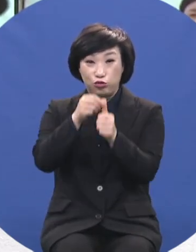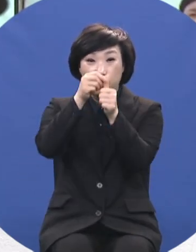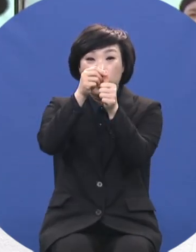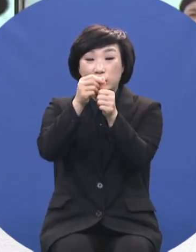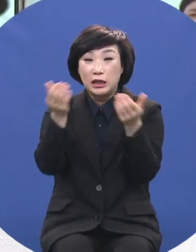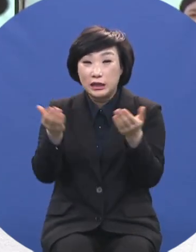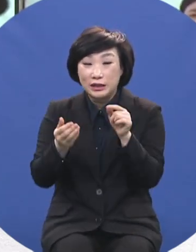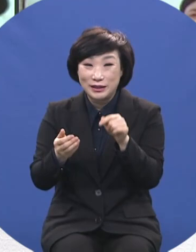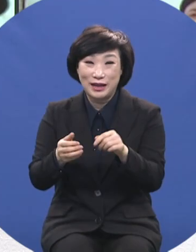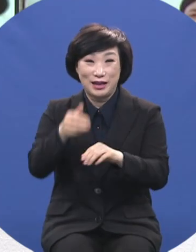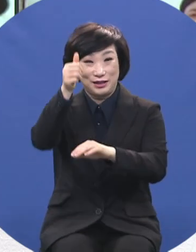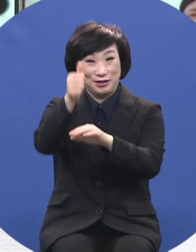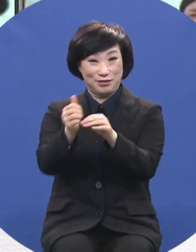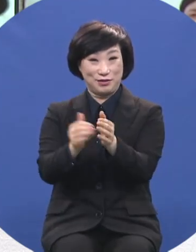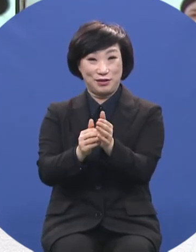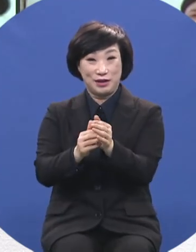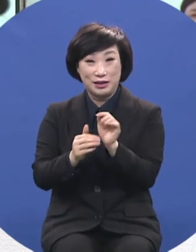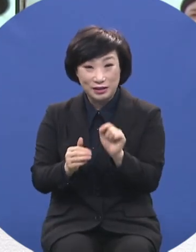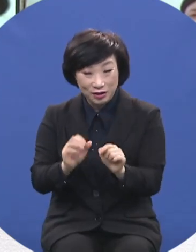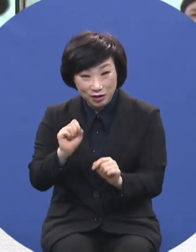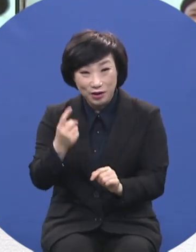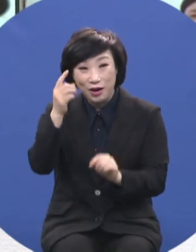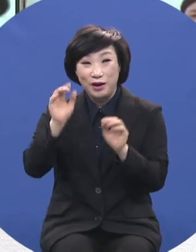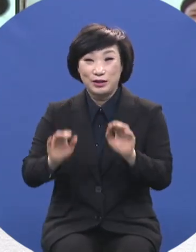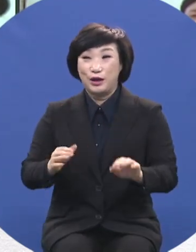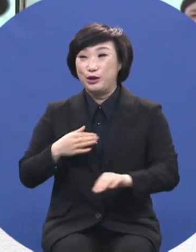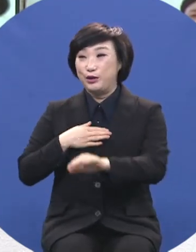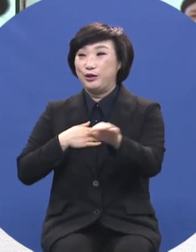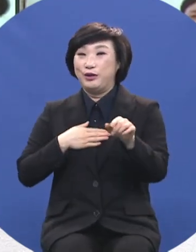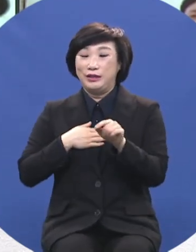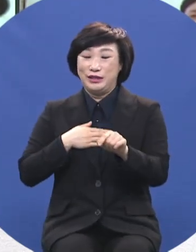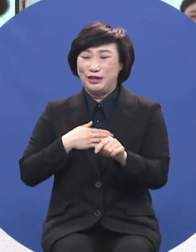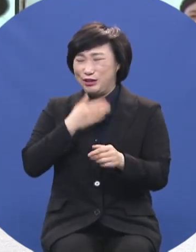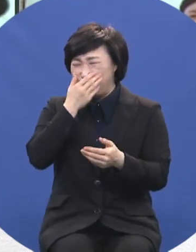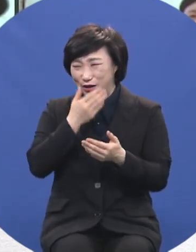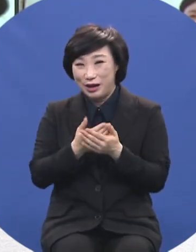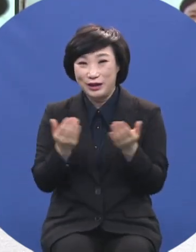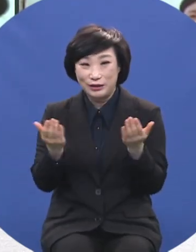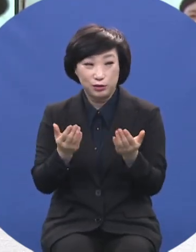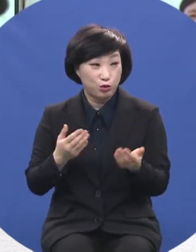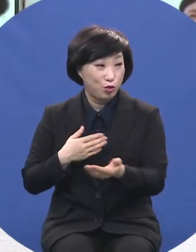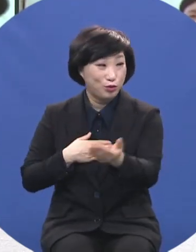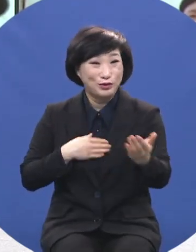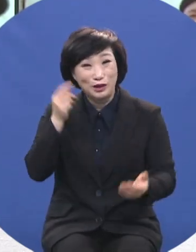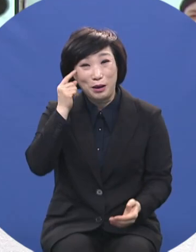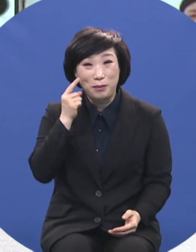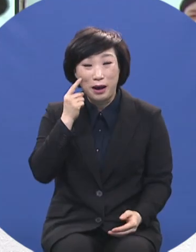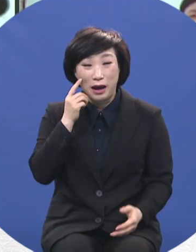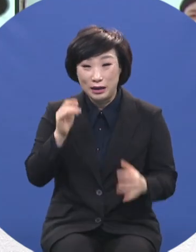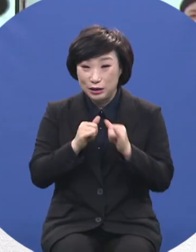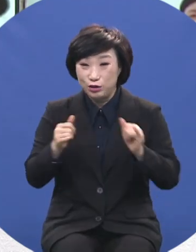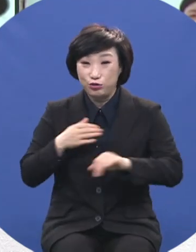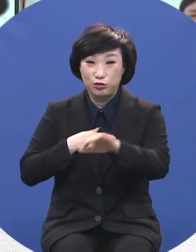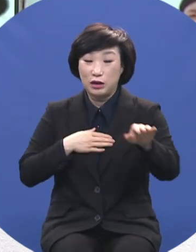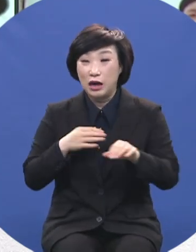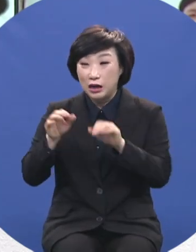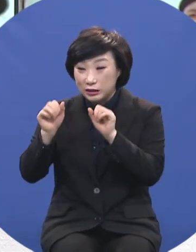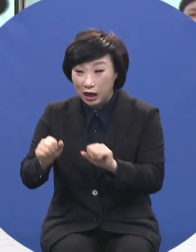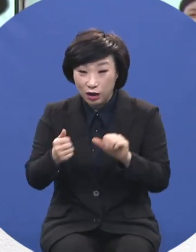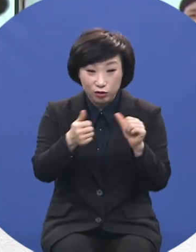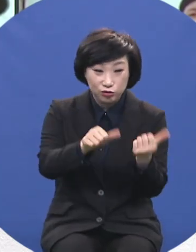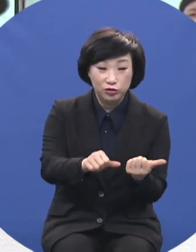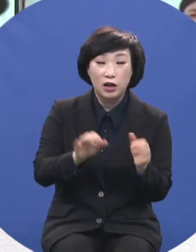이것이 작품이요. 이것으로 말하면 이 어마어마한 사건 아니요. 여러분 인류가 사느냐 죽느냐